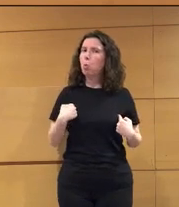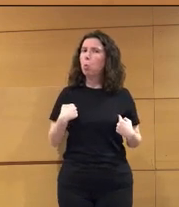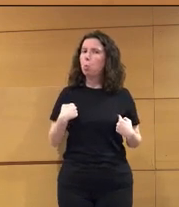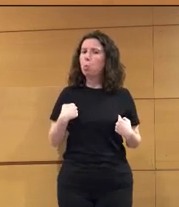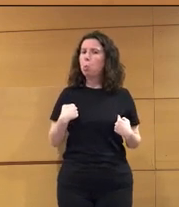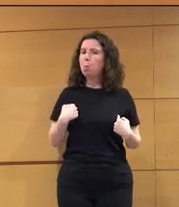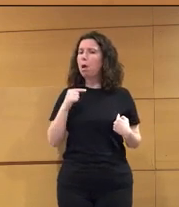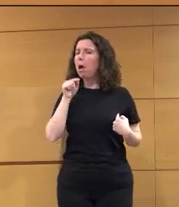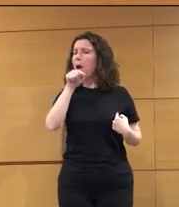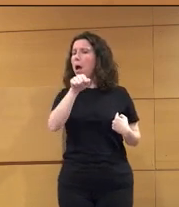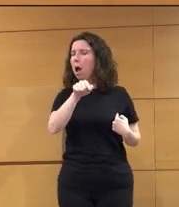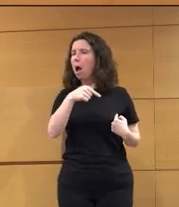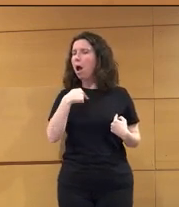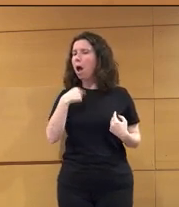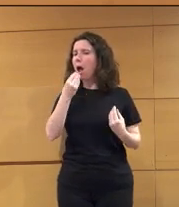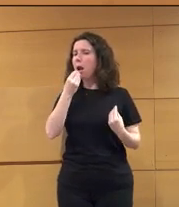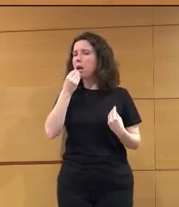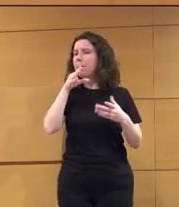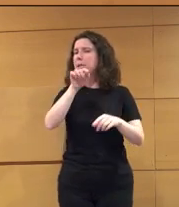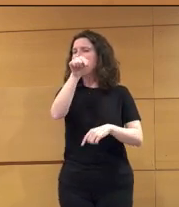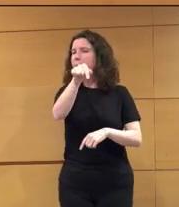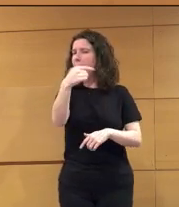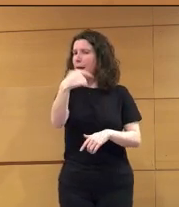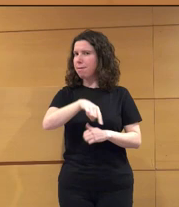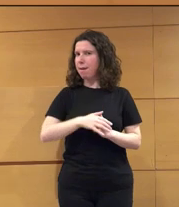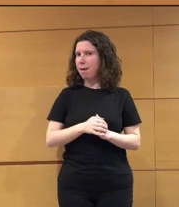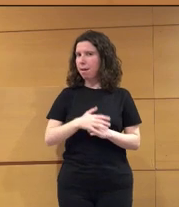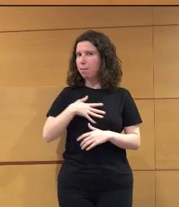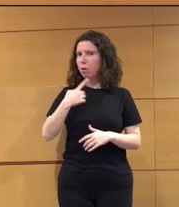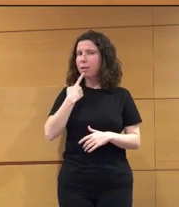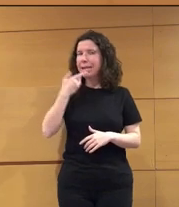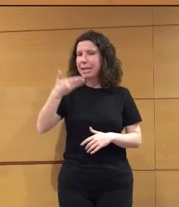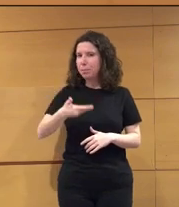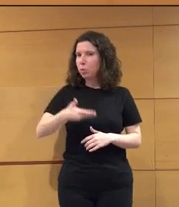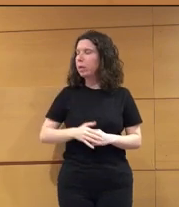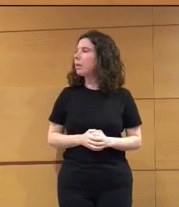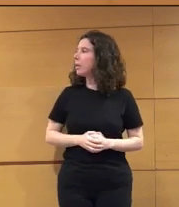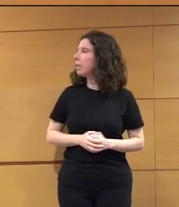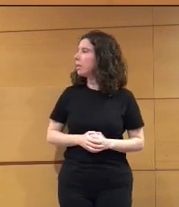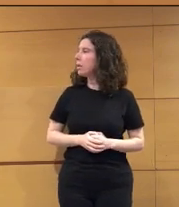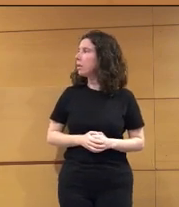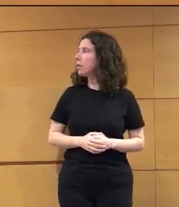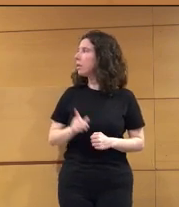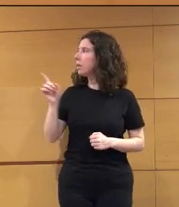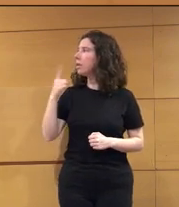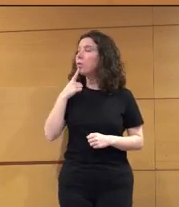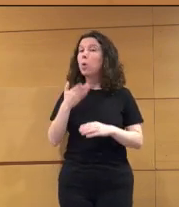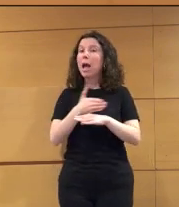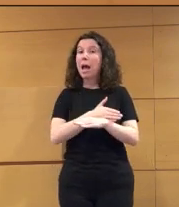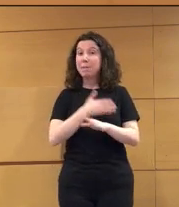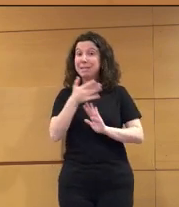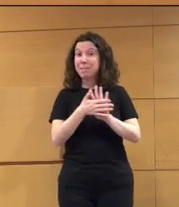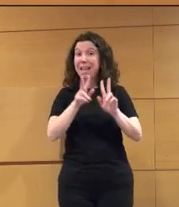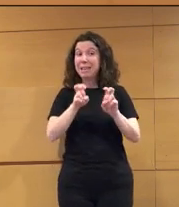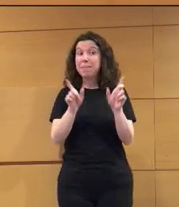això és molt important. La representació d'un mateix també és molt important. Sí, sí. Has dit abans el tema de les cames, que és important que